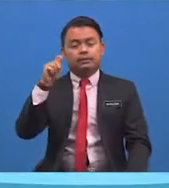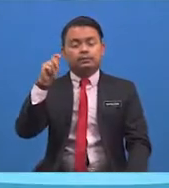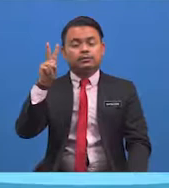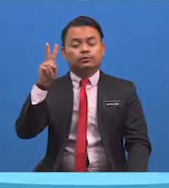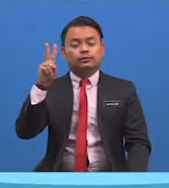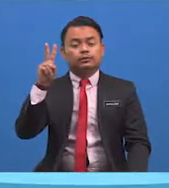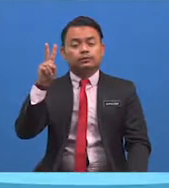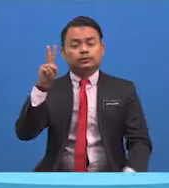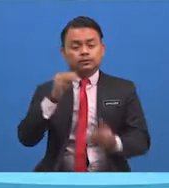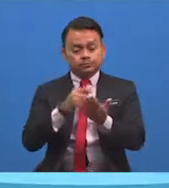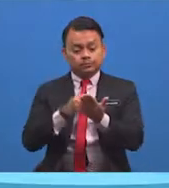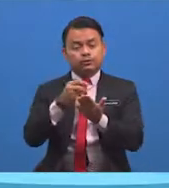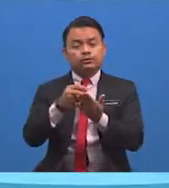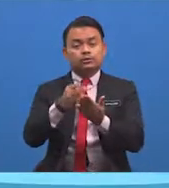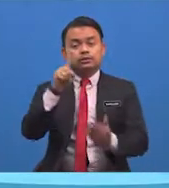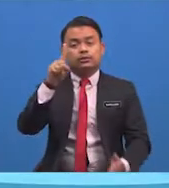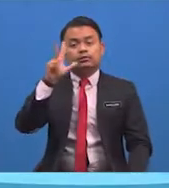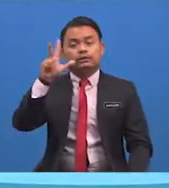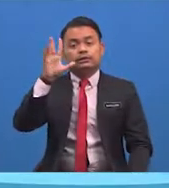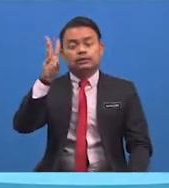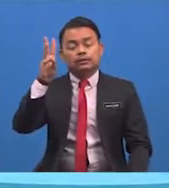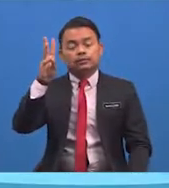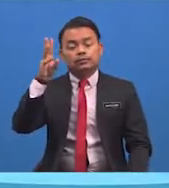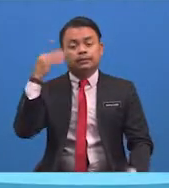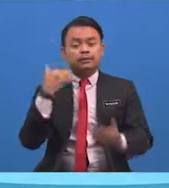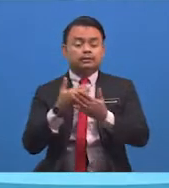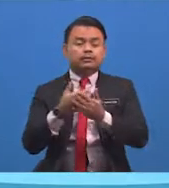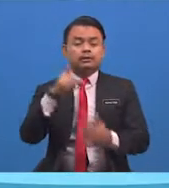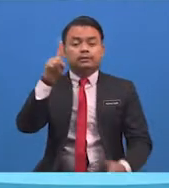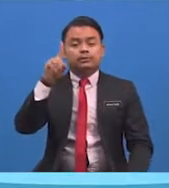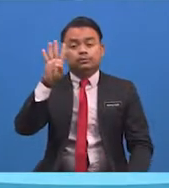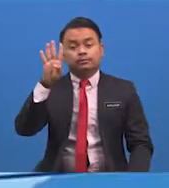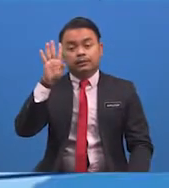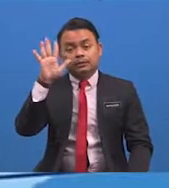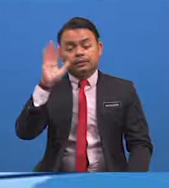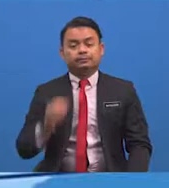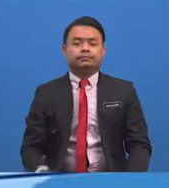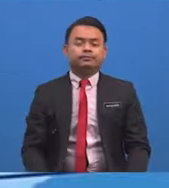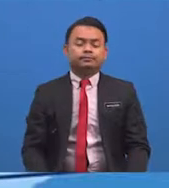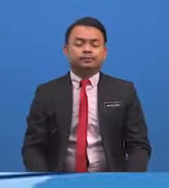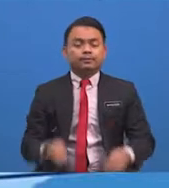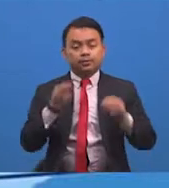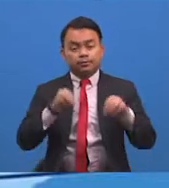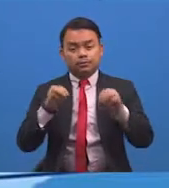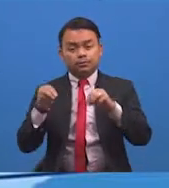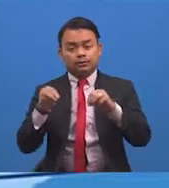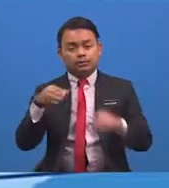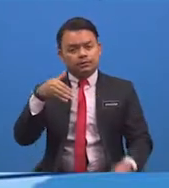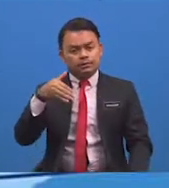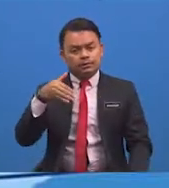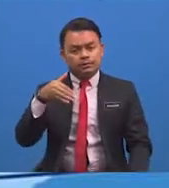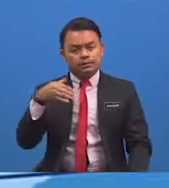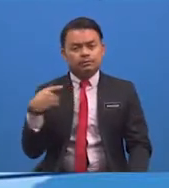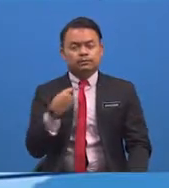surat 136 sehingga 145. Murid-murid, sebelum kita